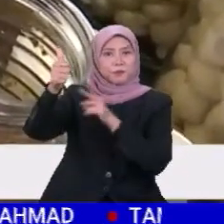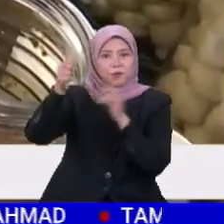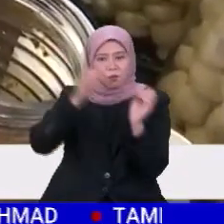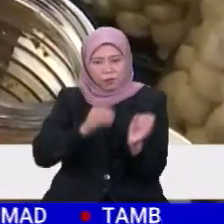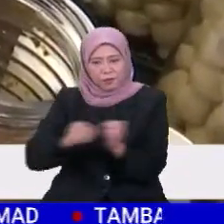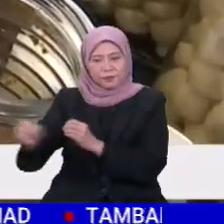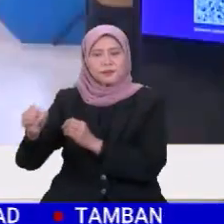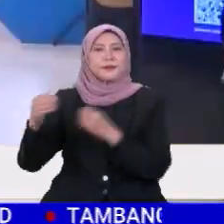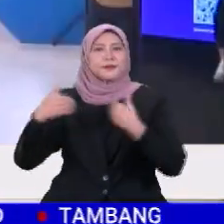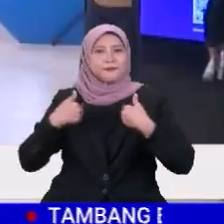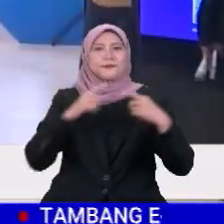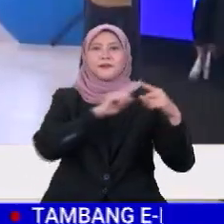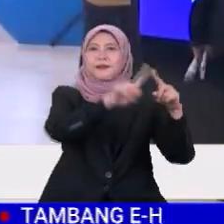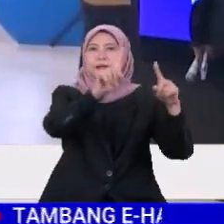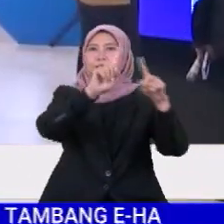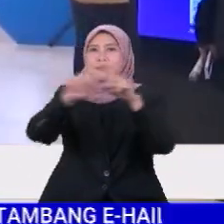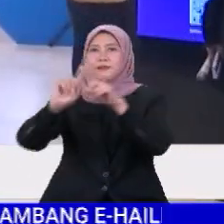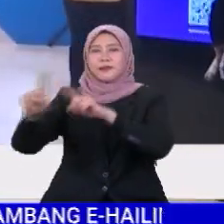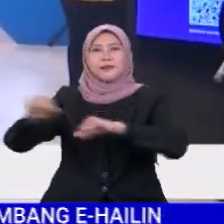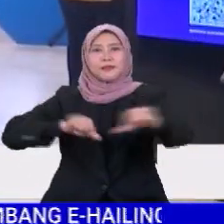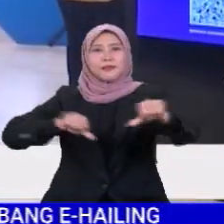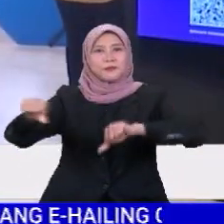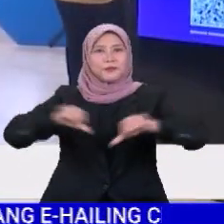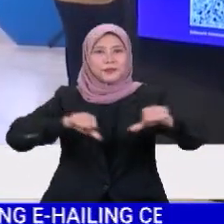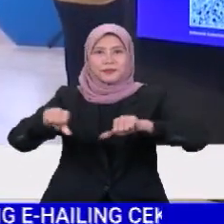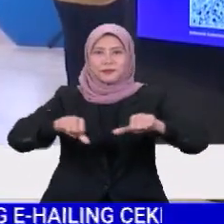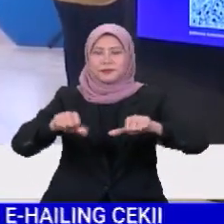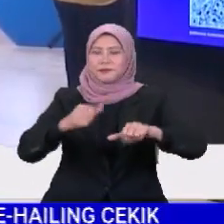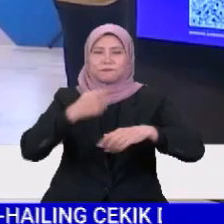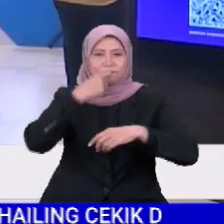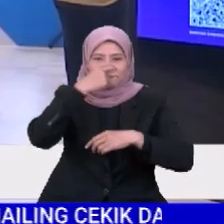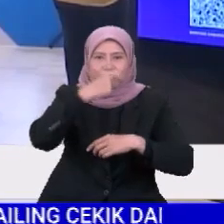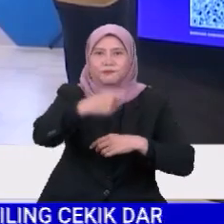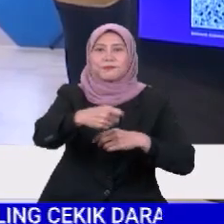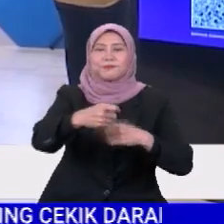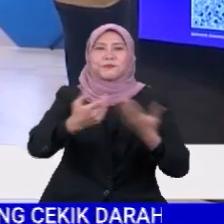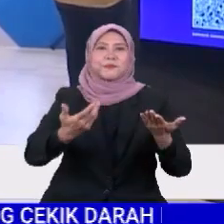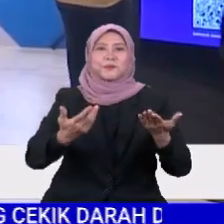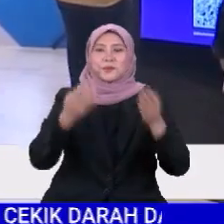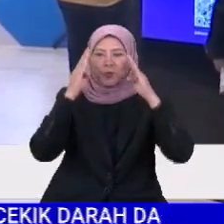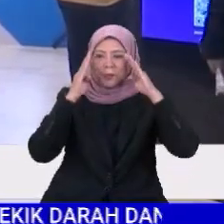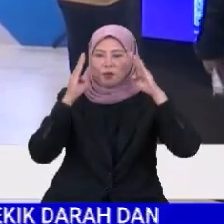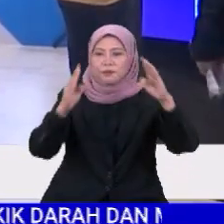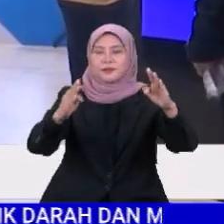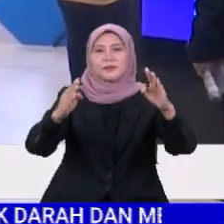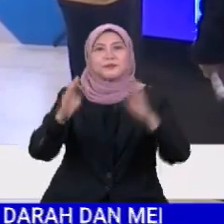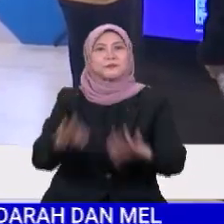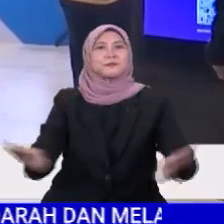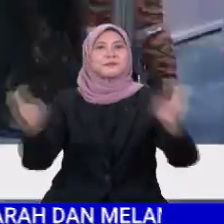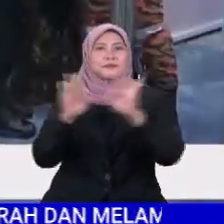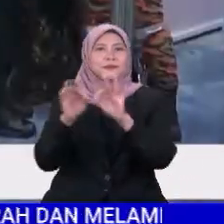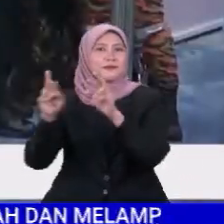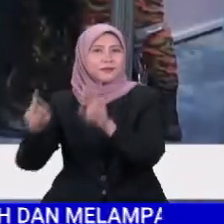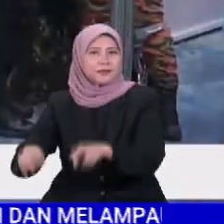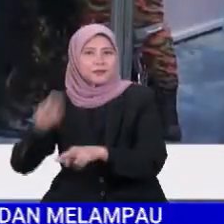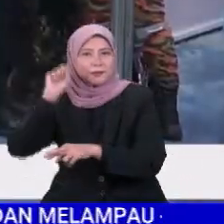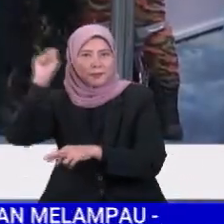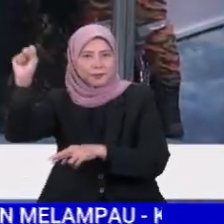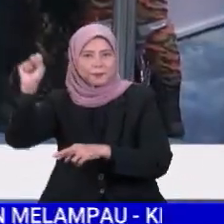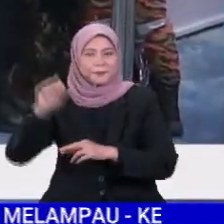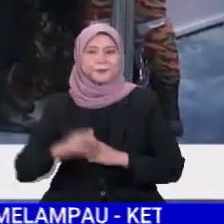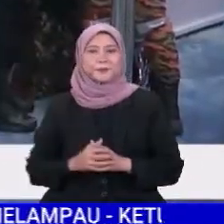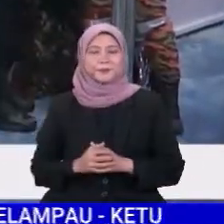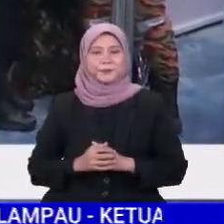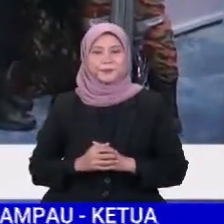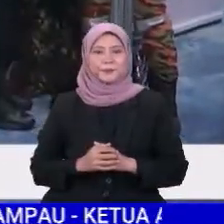memastikan pelbagai aktiviti yang menarik yang merupakan perkhidmatan langsung kepada rakyatlah terutamanya rakyat negeri Sabah dan